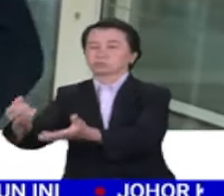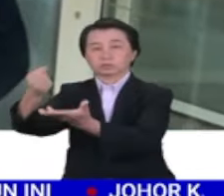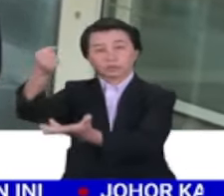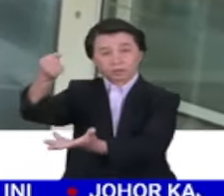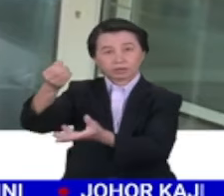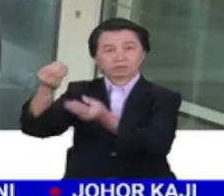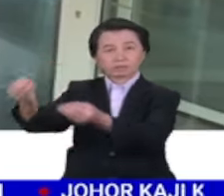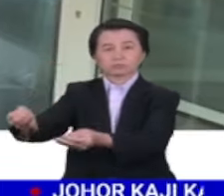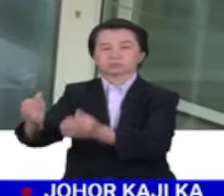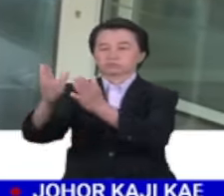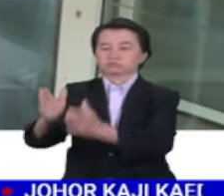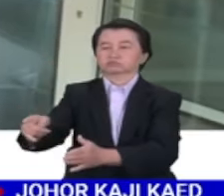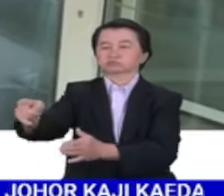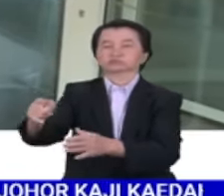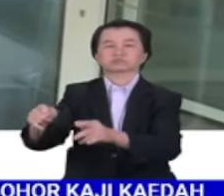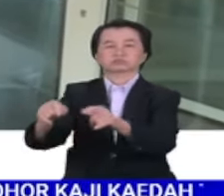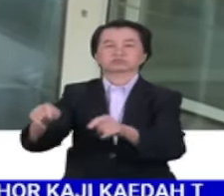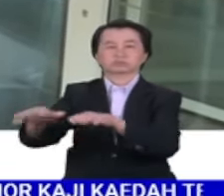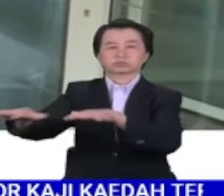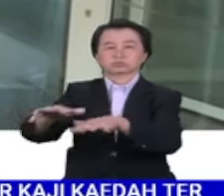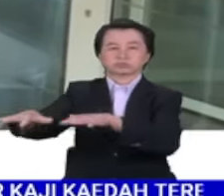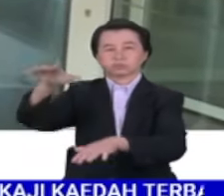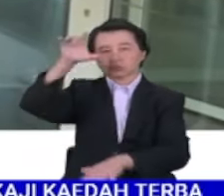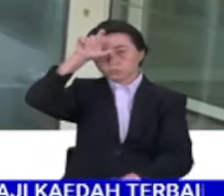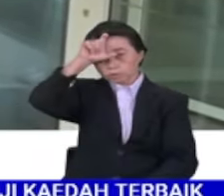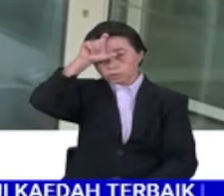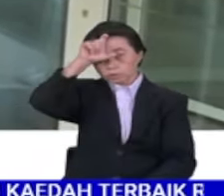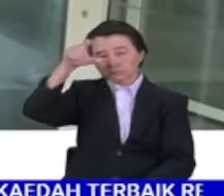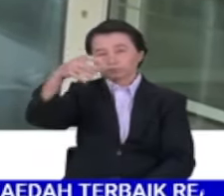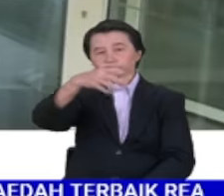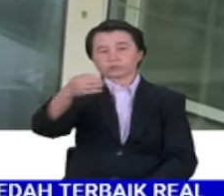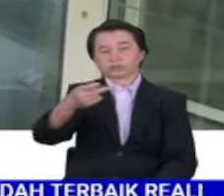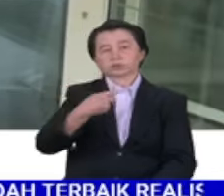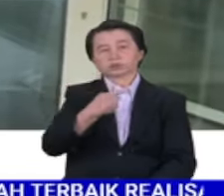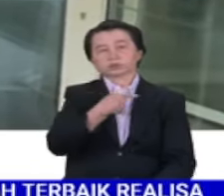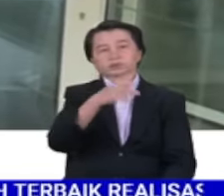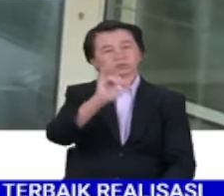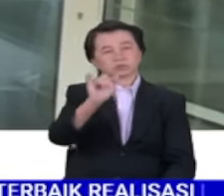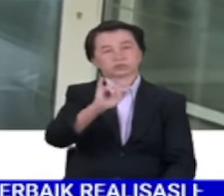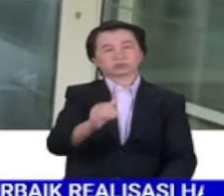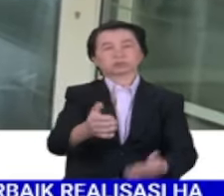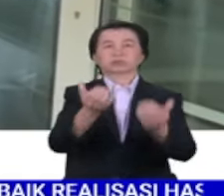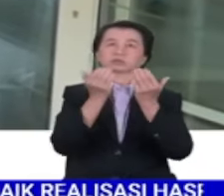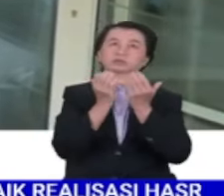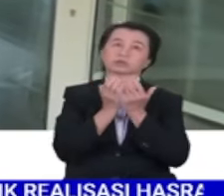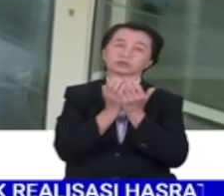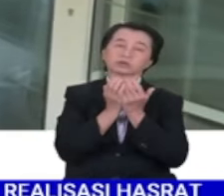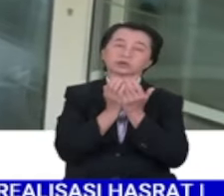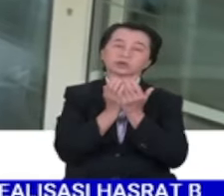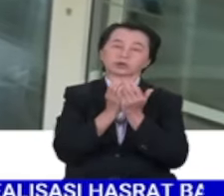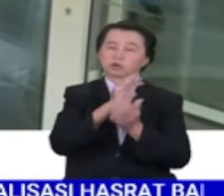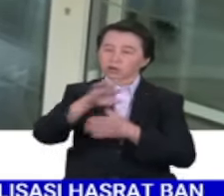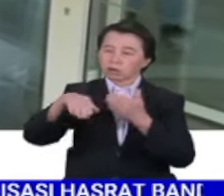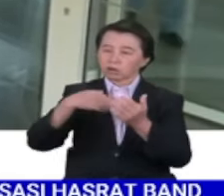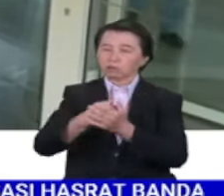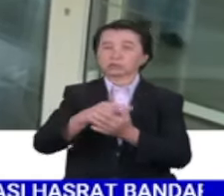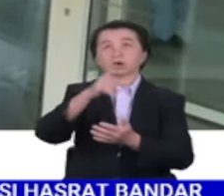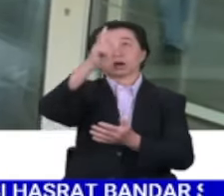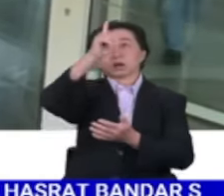kepada masa-masa gempa bumi di Turki dan kita juga mendoakan agar segalanya